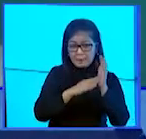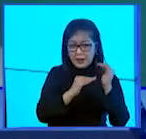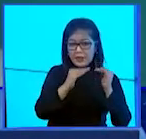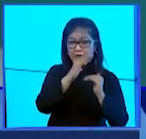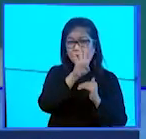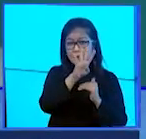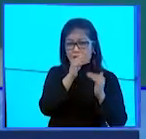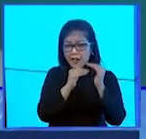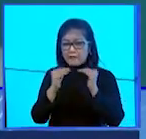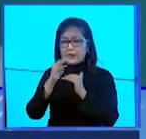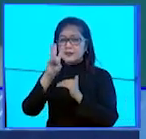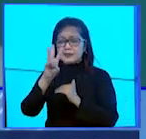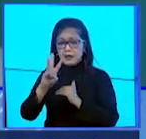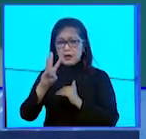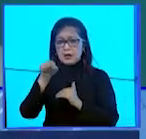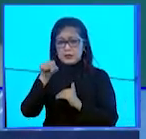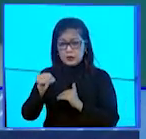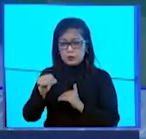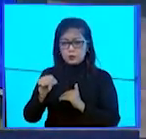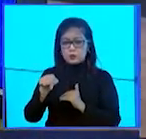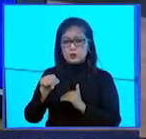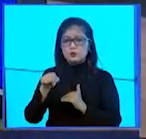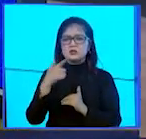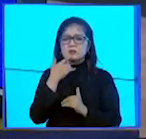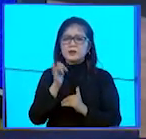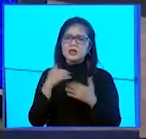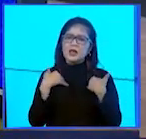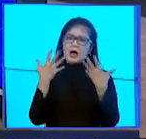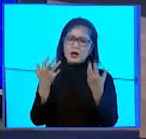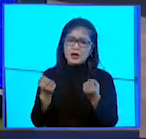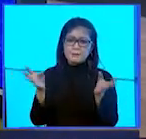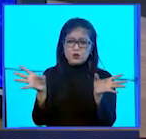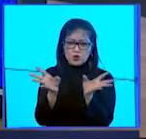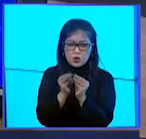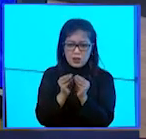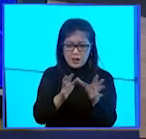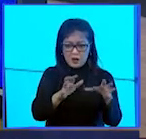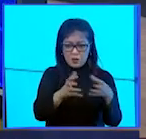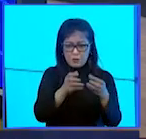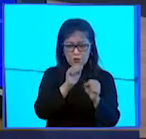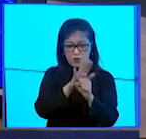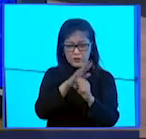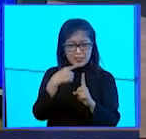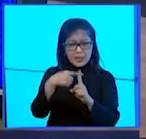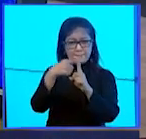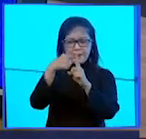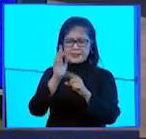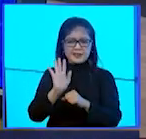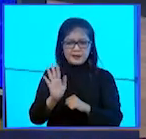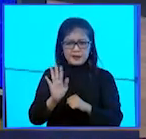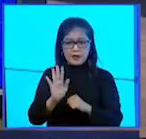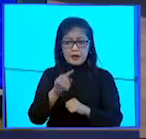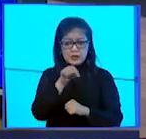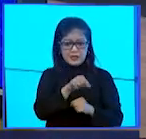dan tidak menjadi lebih massif lagi kira-kira begitu lebih baik Lombok Trump menyinggung sedikit mengenai vaksinasi tadi Abang sudah menyebutkan bahwa terbanyak Cluster